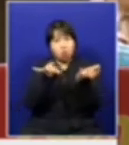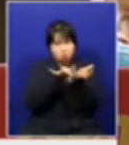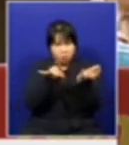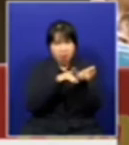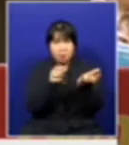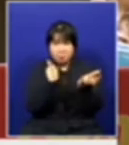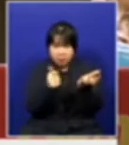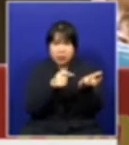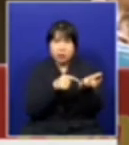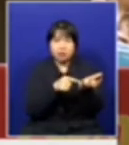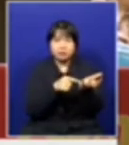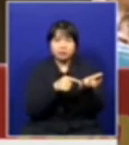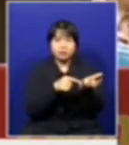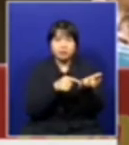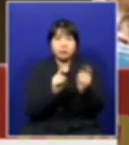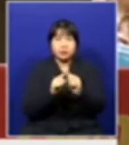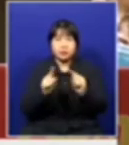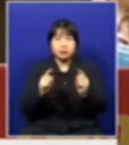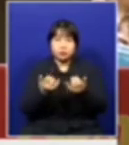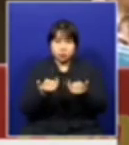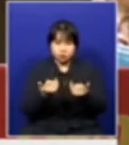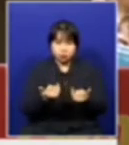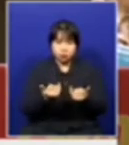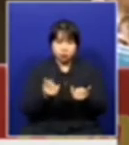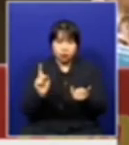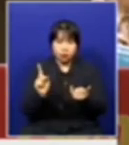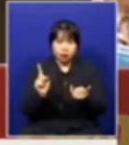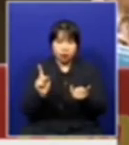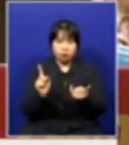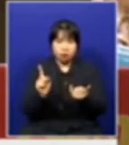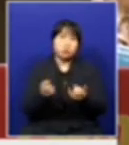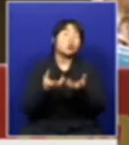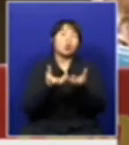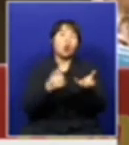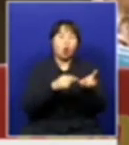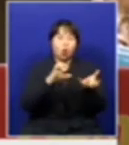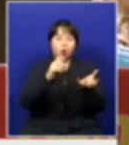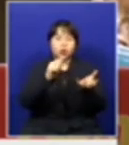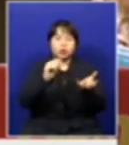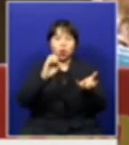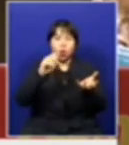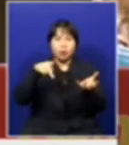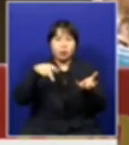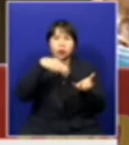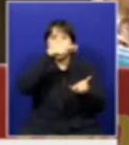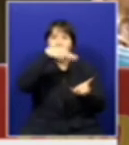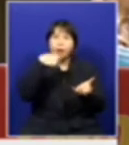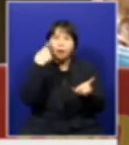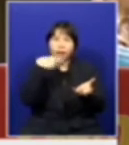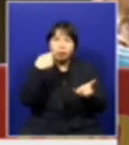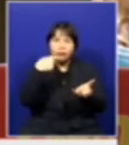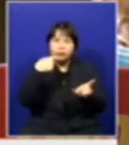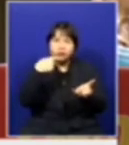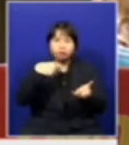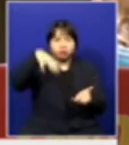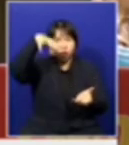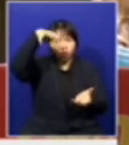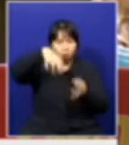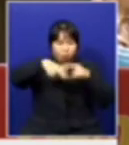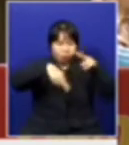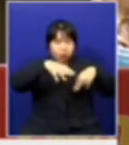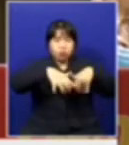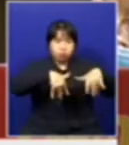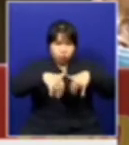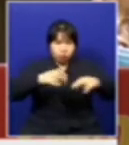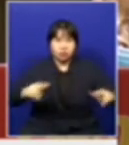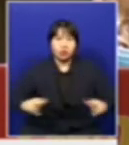ณฑ์แต่วันนี้ผลิตภัณฑ์โอท็อปอยู่ภายใต้การดูแลของกรมพัฒนาชุมชนกระทรว